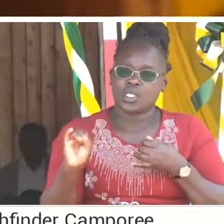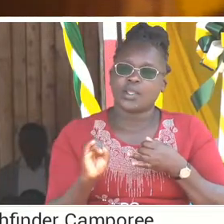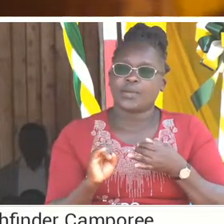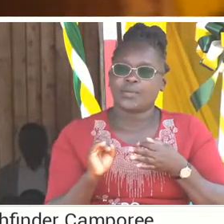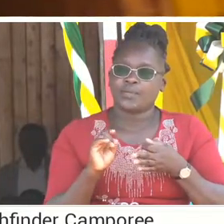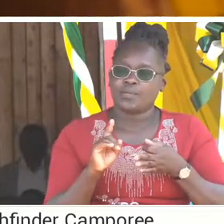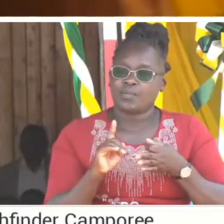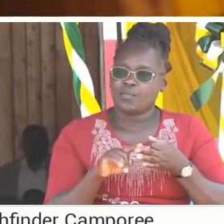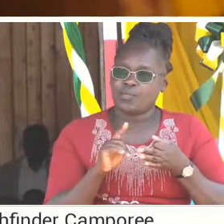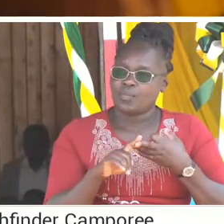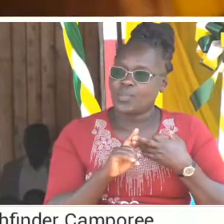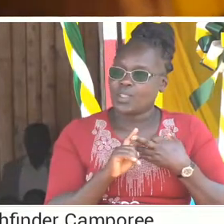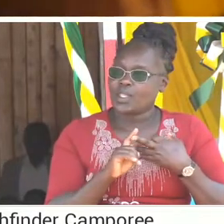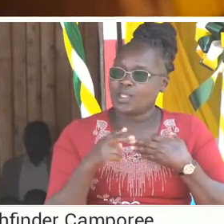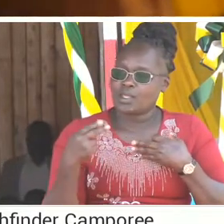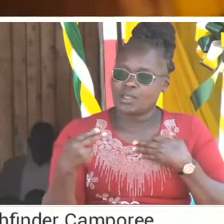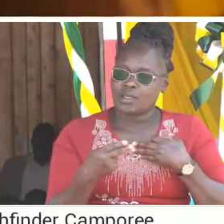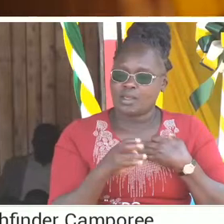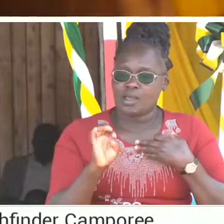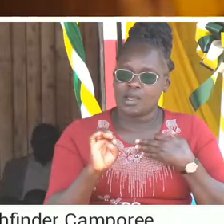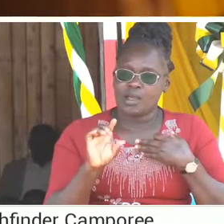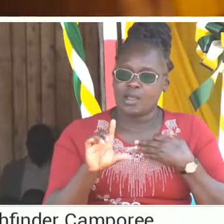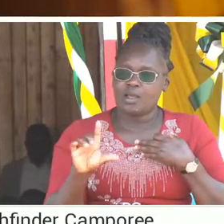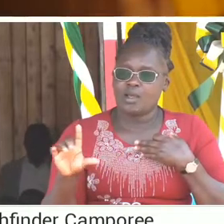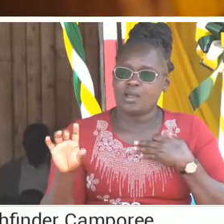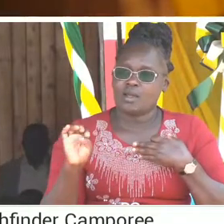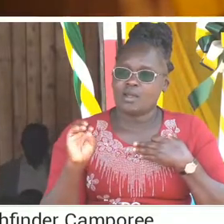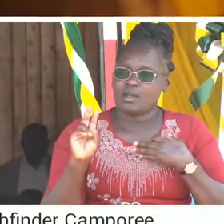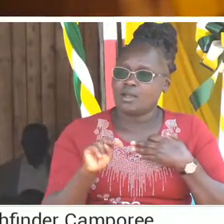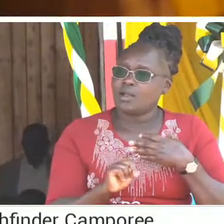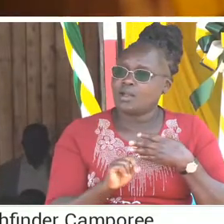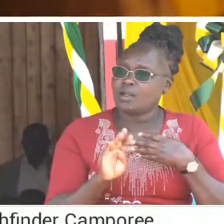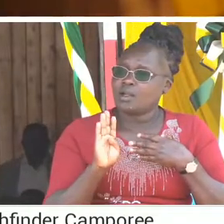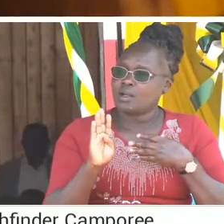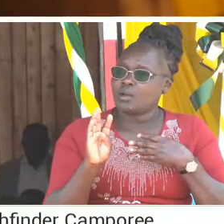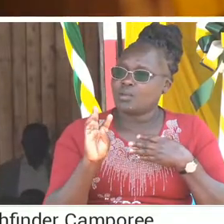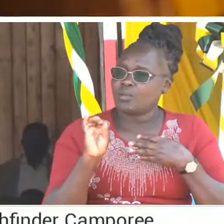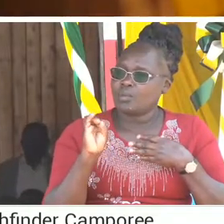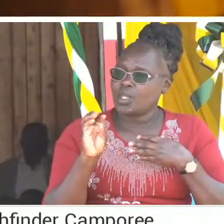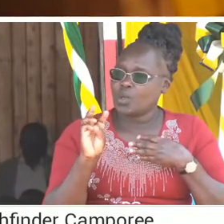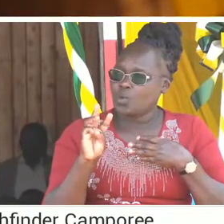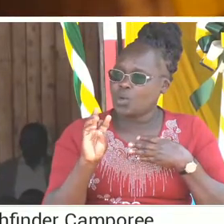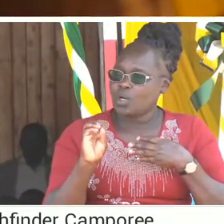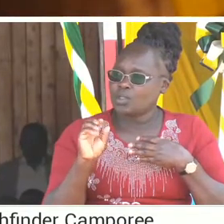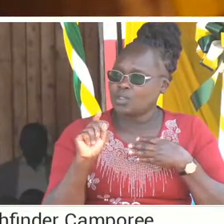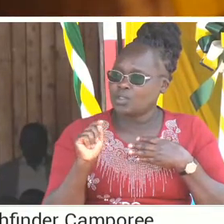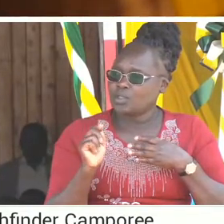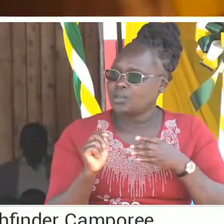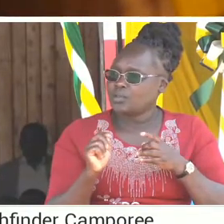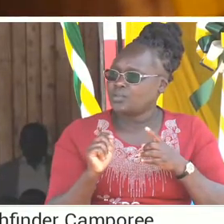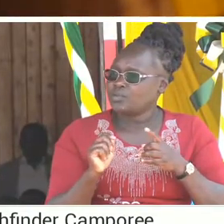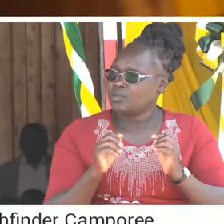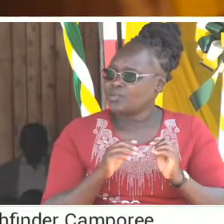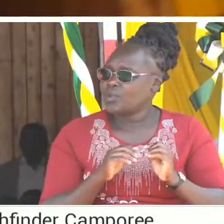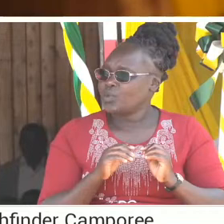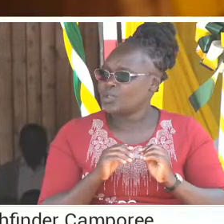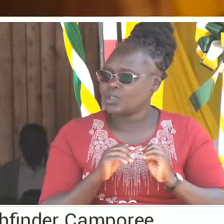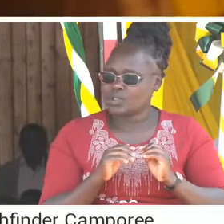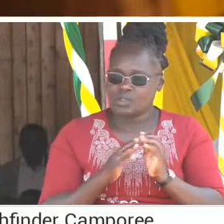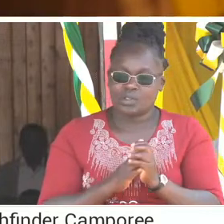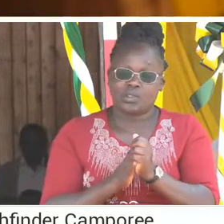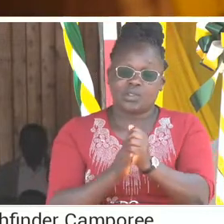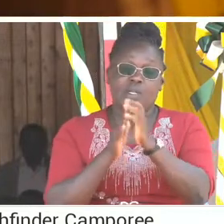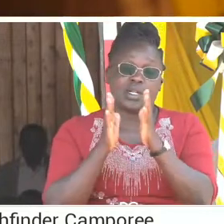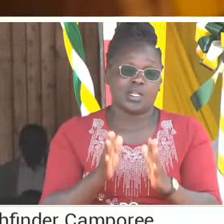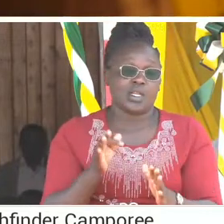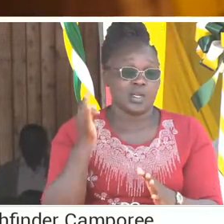ndio vice chair ya development committee yetu ya building, ambaye tarehe 17